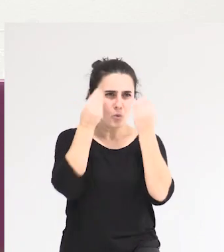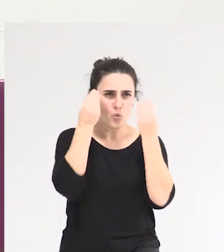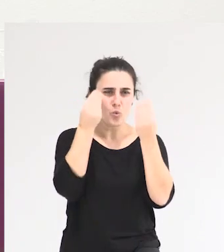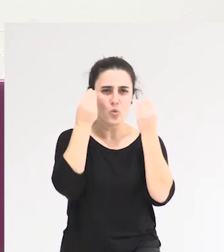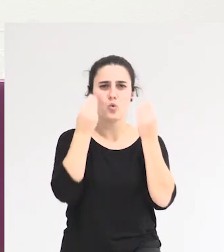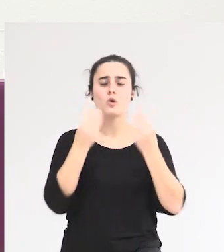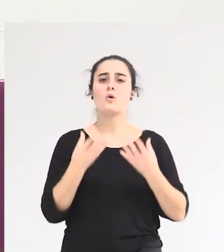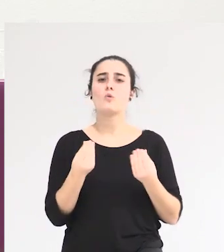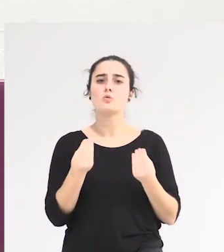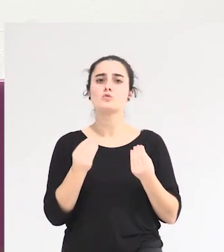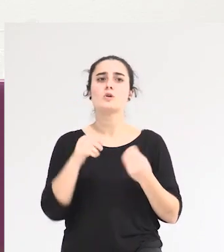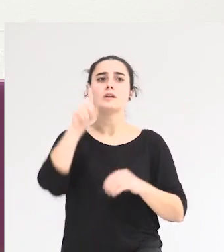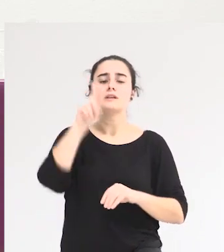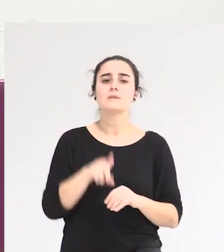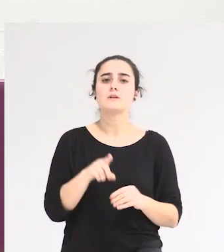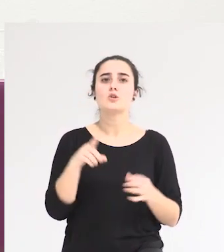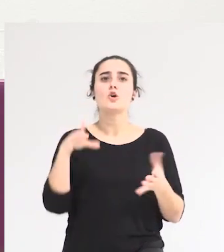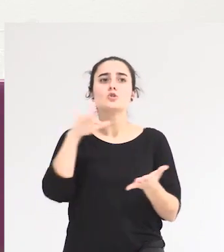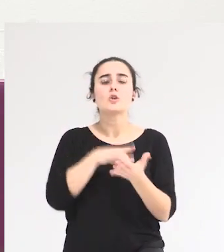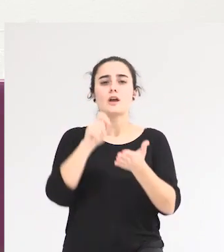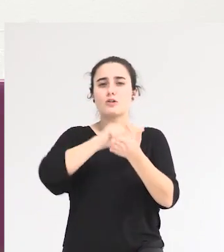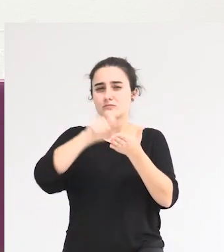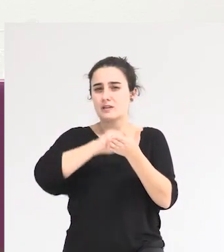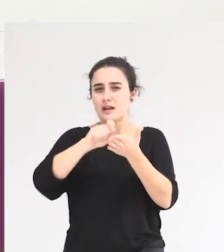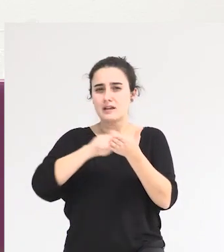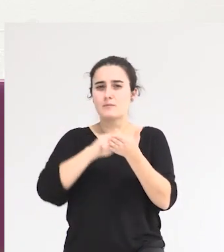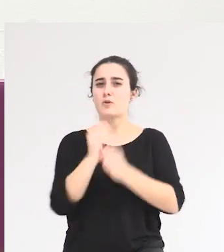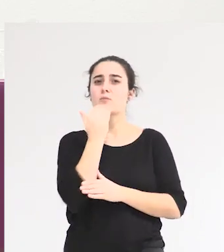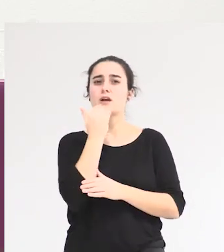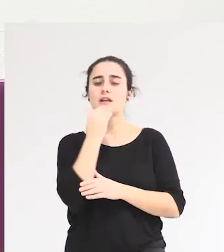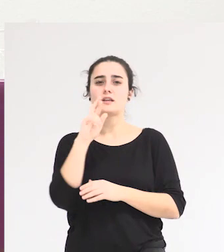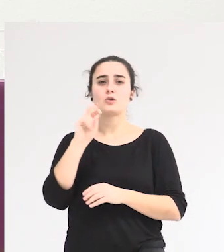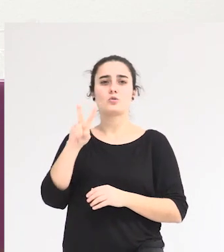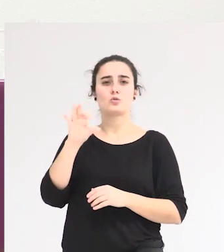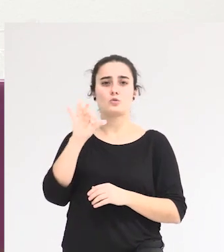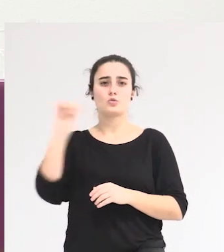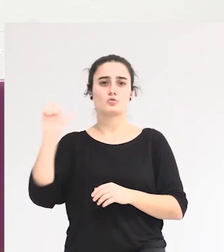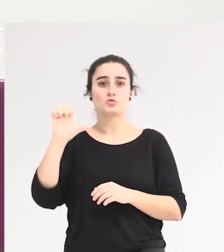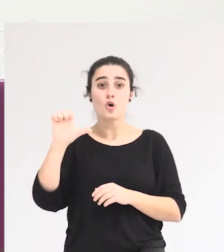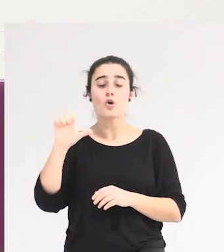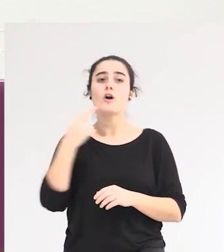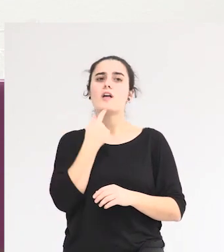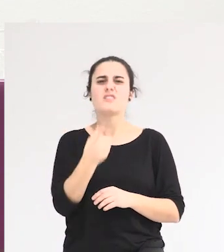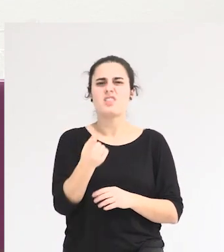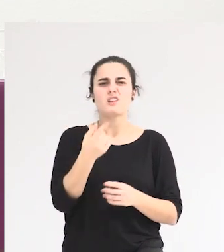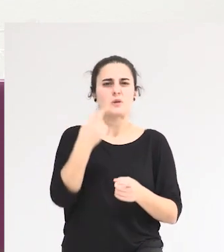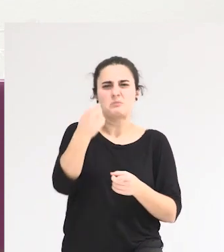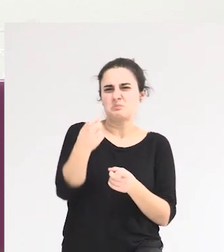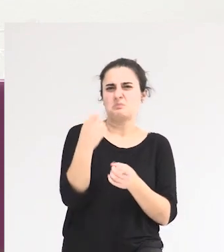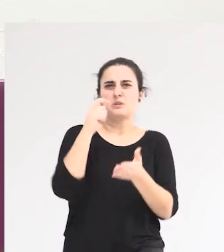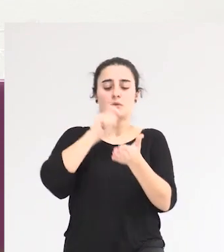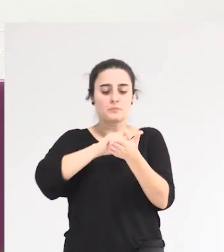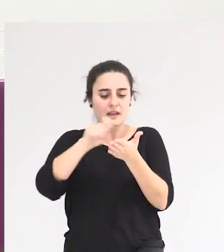Rusorekin elkarri, bueno, idazten zizkioten gutunak, ez, eta esaten zion Rusori zer nolako txorakeriak idazten